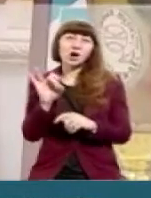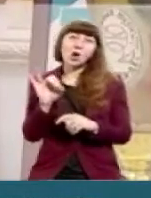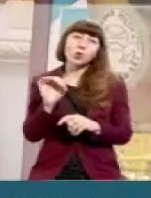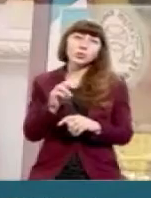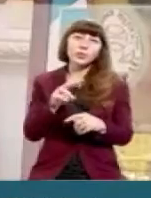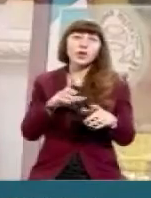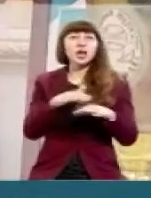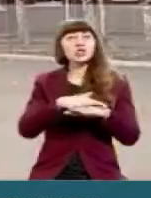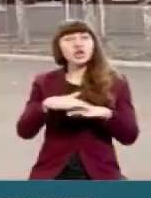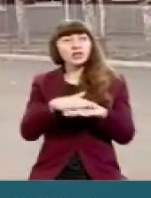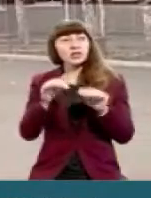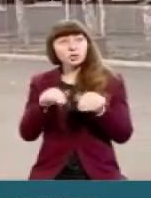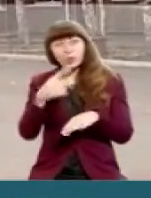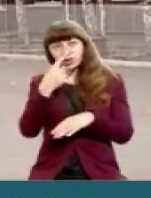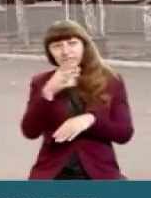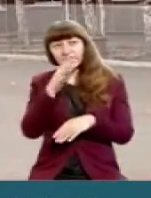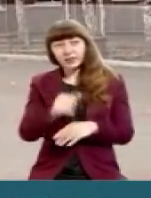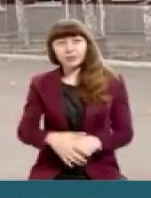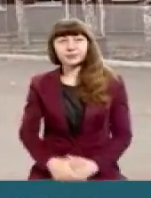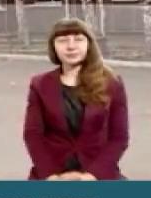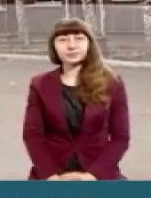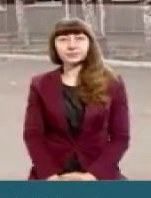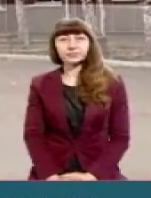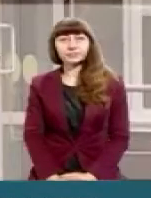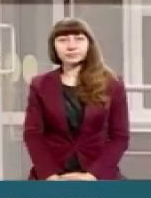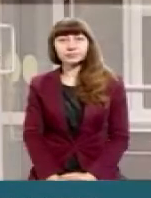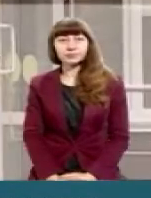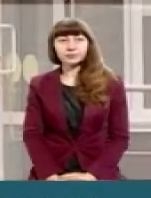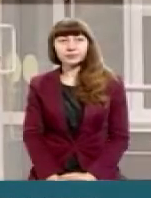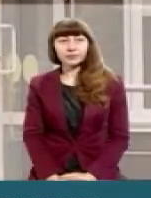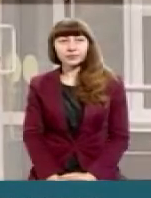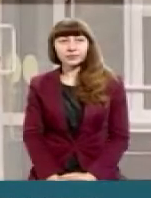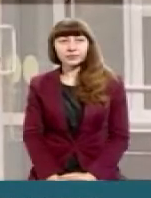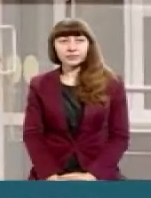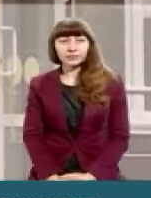воркаут-площадки на территории школы решится в ближайшее время. Алмажан Манкельдинова, Руслан Жабаев, телеканал Кустанай.